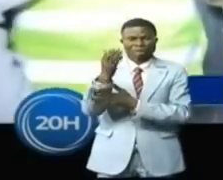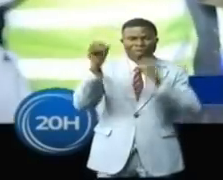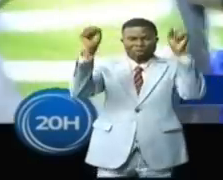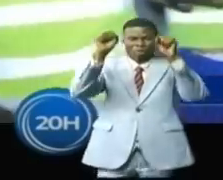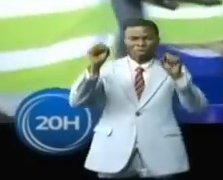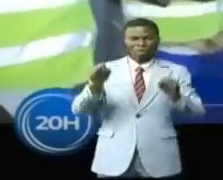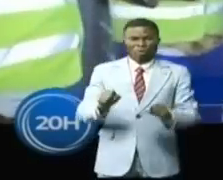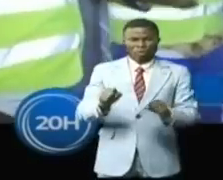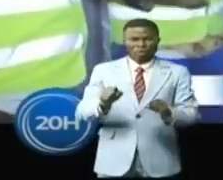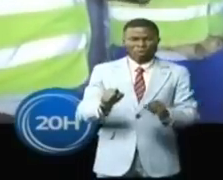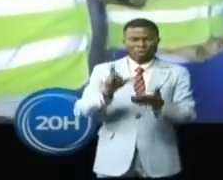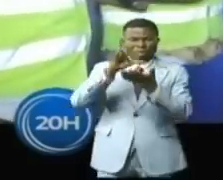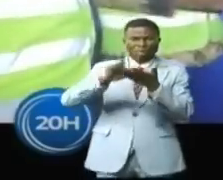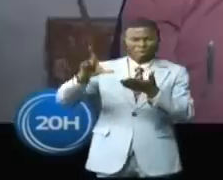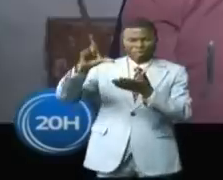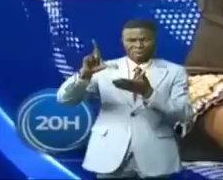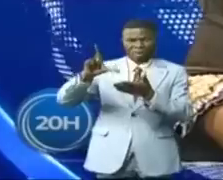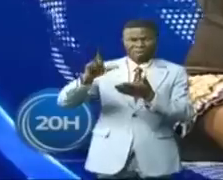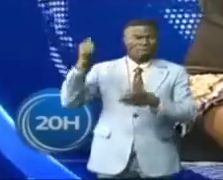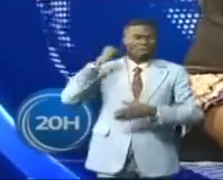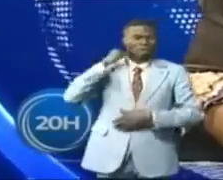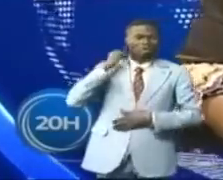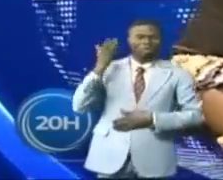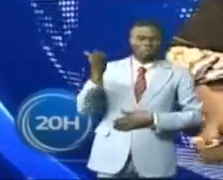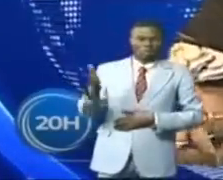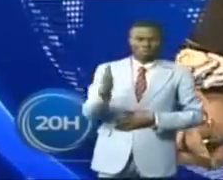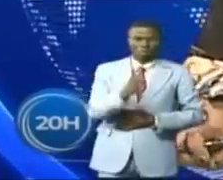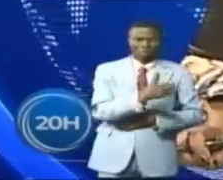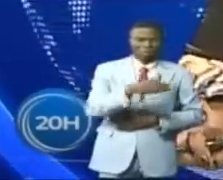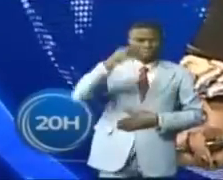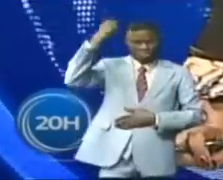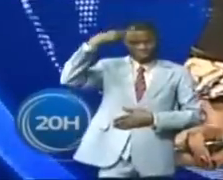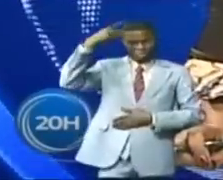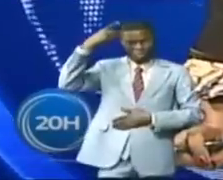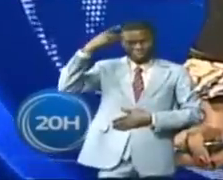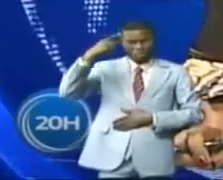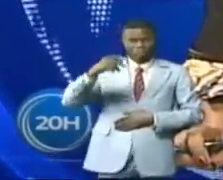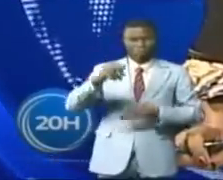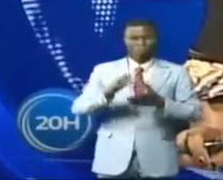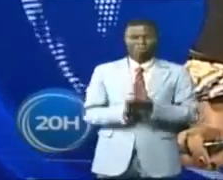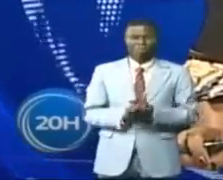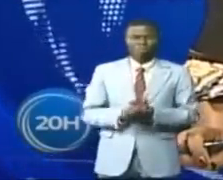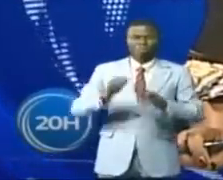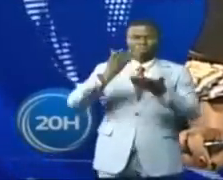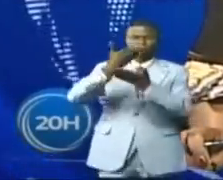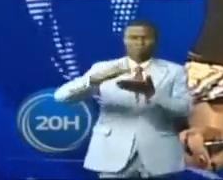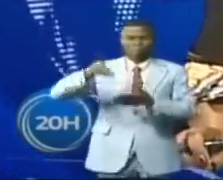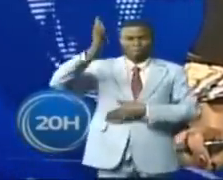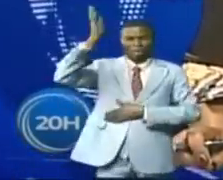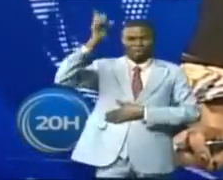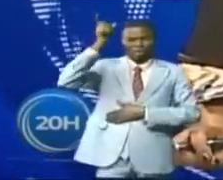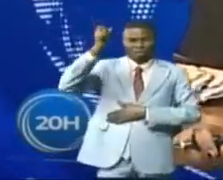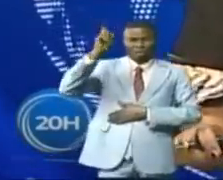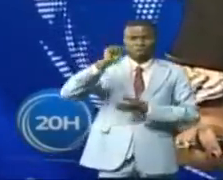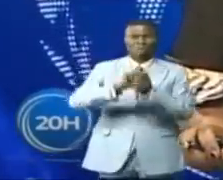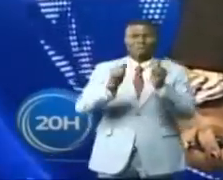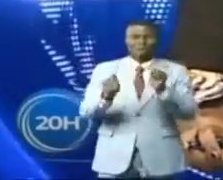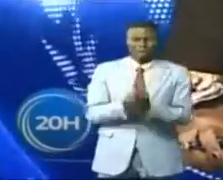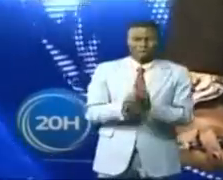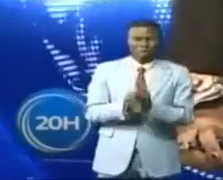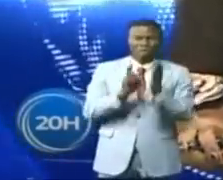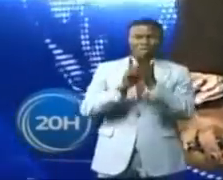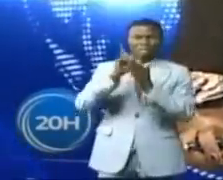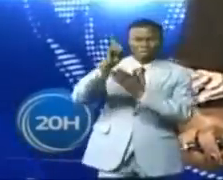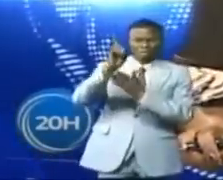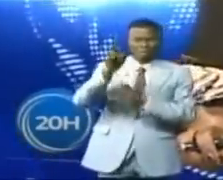système licence master doctorat. En politique, les rideaux de la première conférence sur les défis de